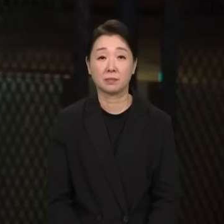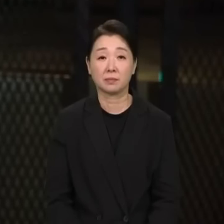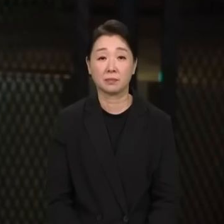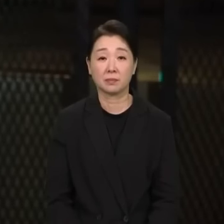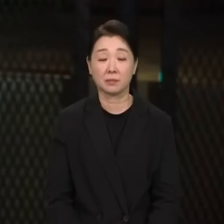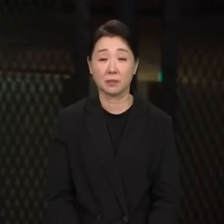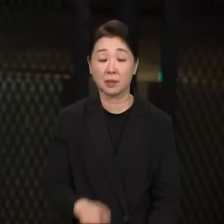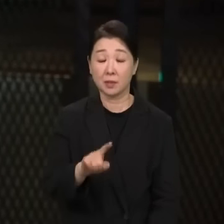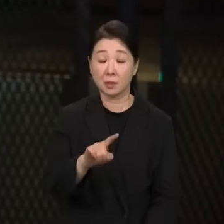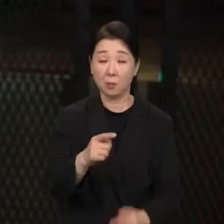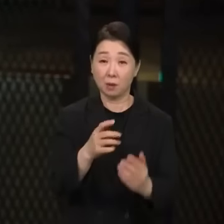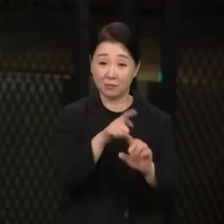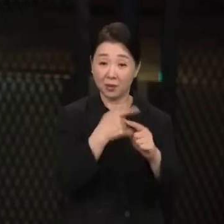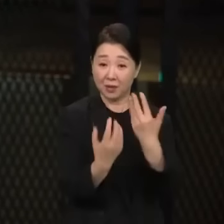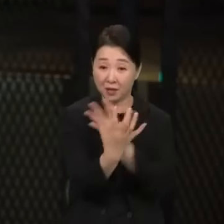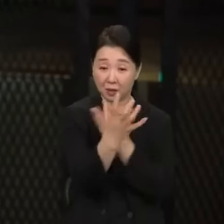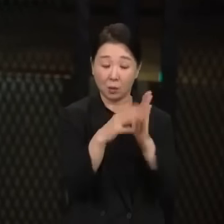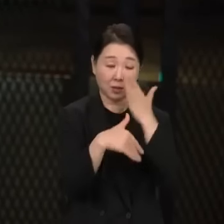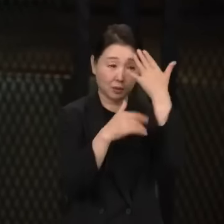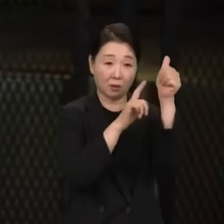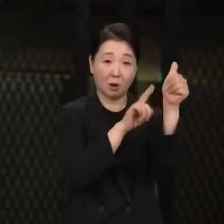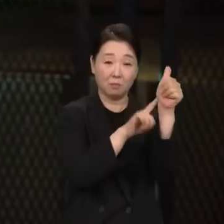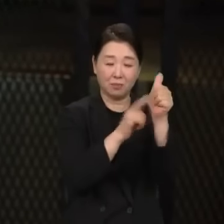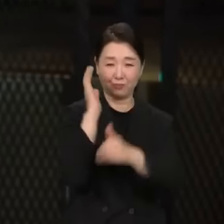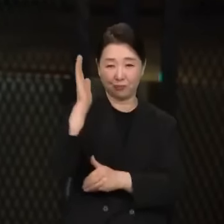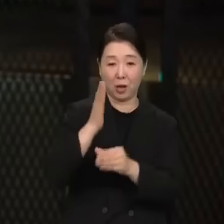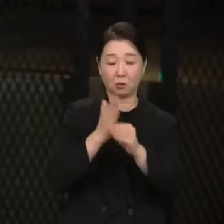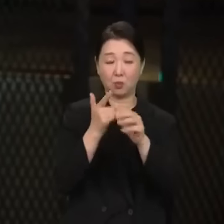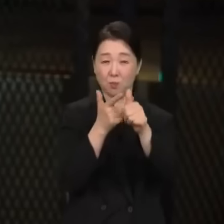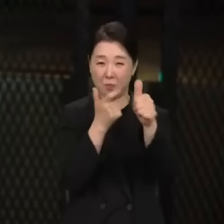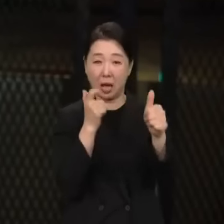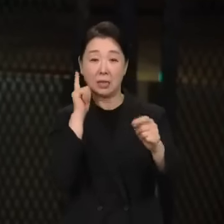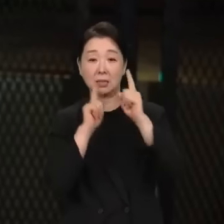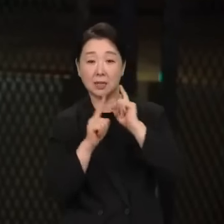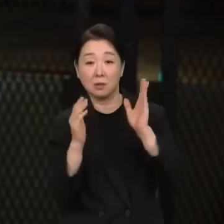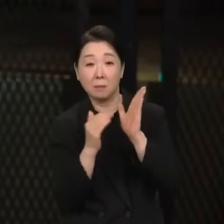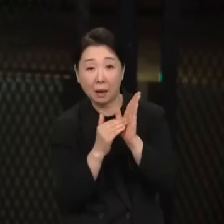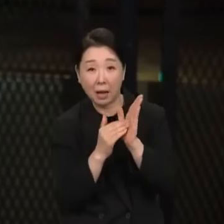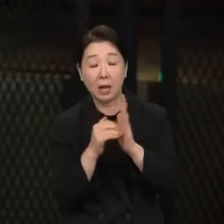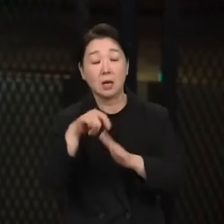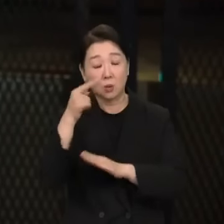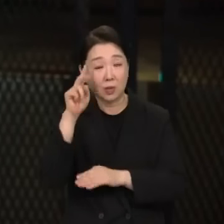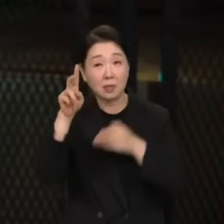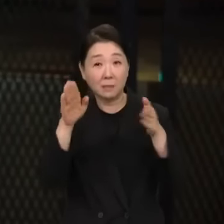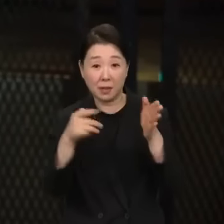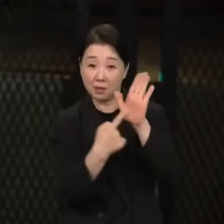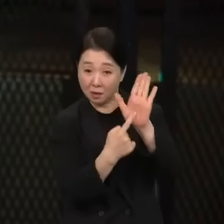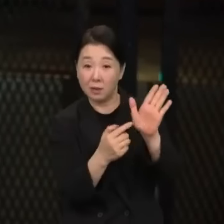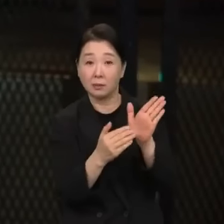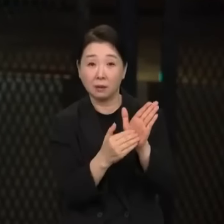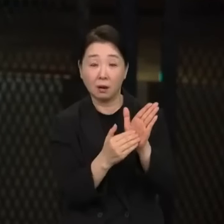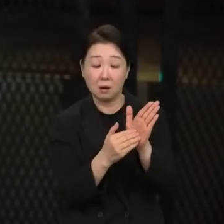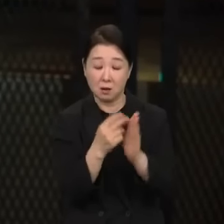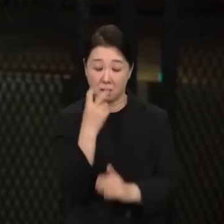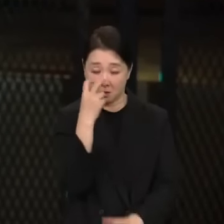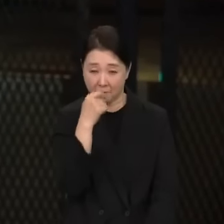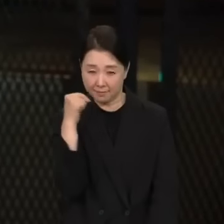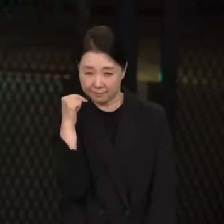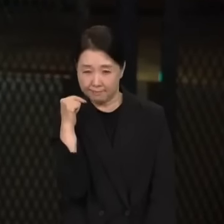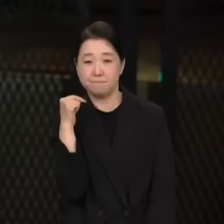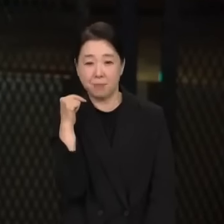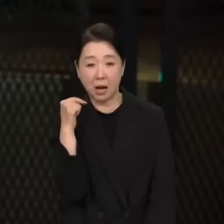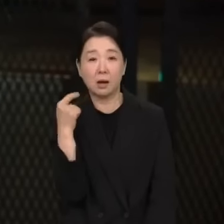예, 이번 공화당 전당대회는 트럼프 전 대통령이 유세 중 총격으로 부상당한 지 이틀 만에 열렸습니다. 경비가 한층